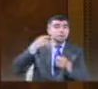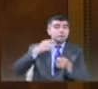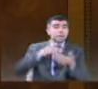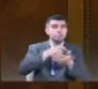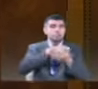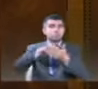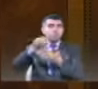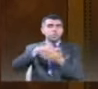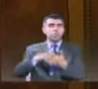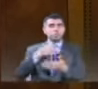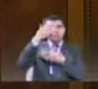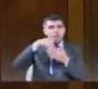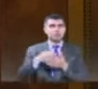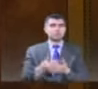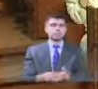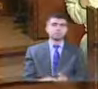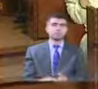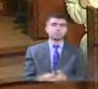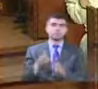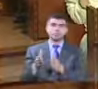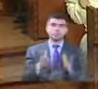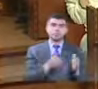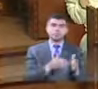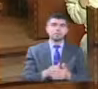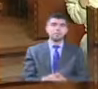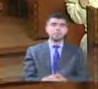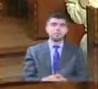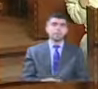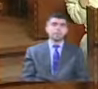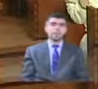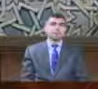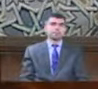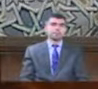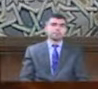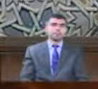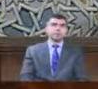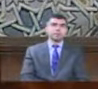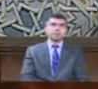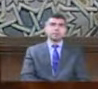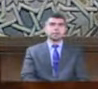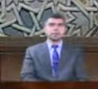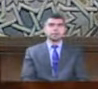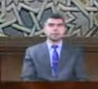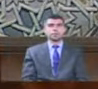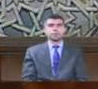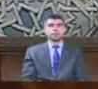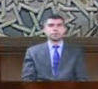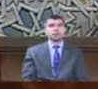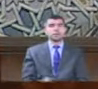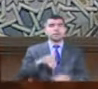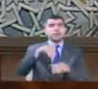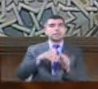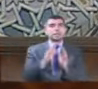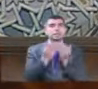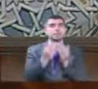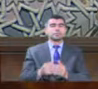الإصلاحات بالمغرب، وشكرا. شكرا السيد نائب. كلمة لفريق التقدم الديمقراطي